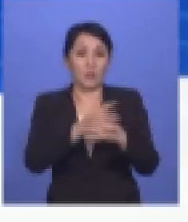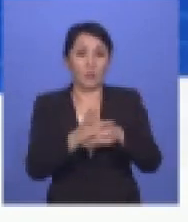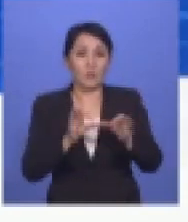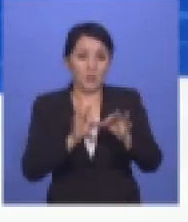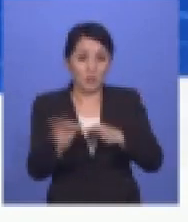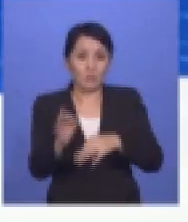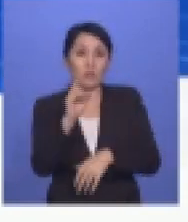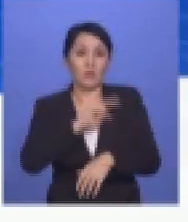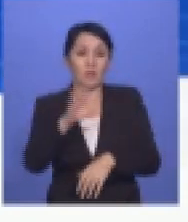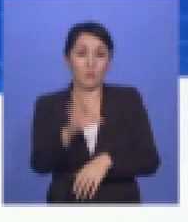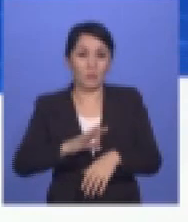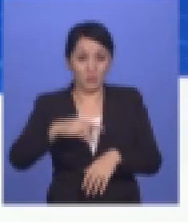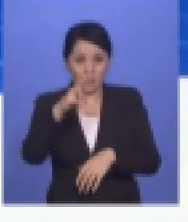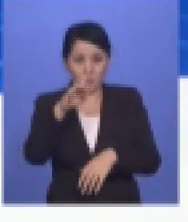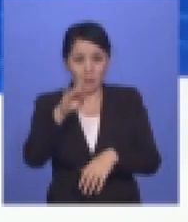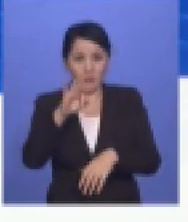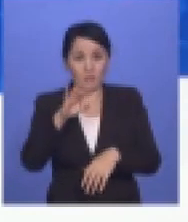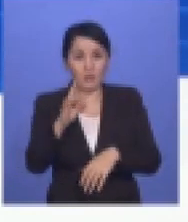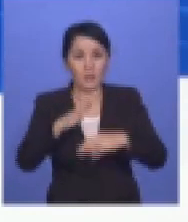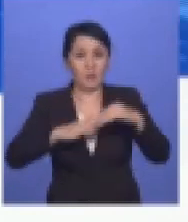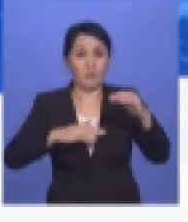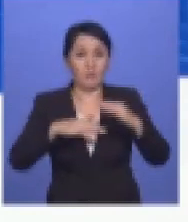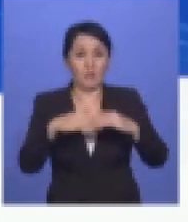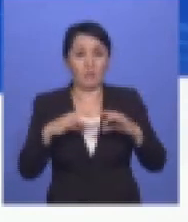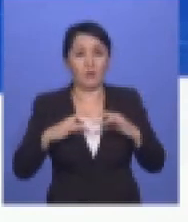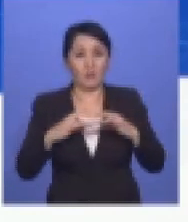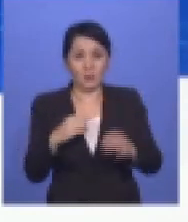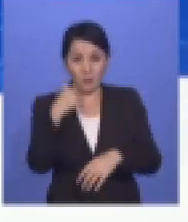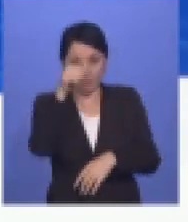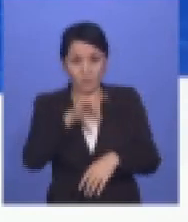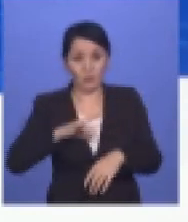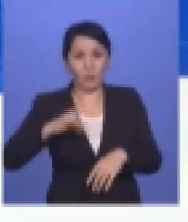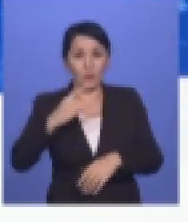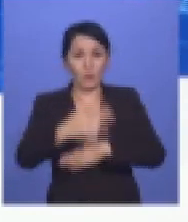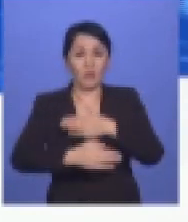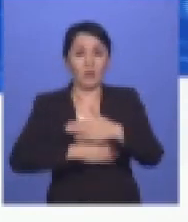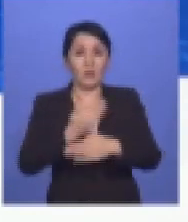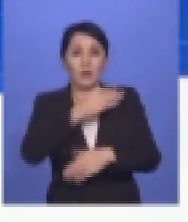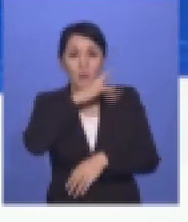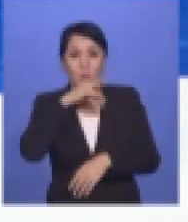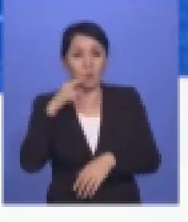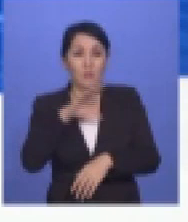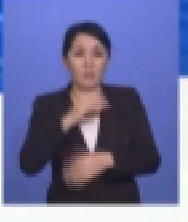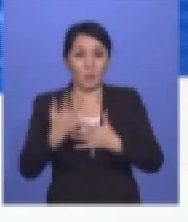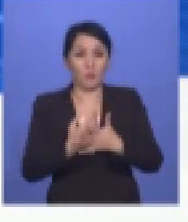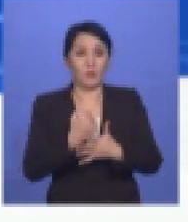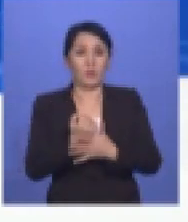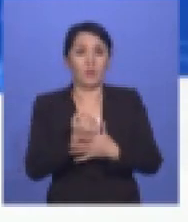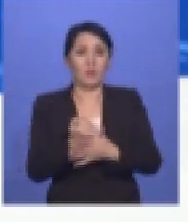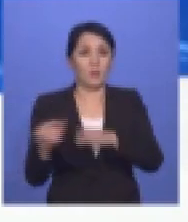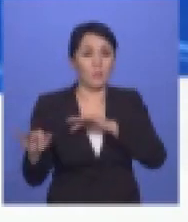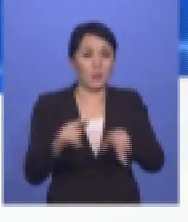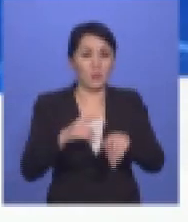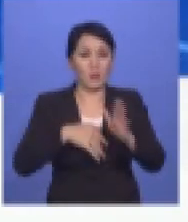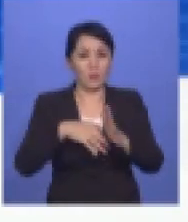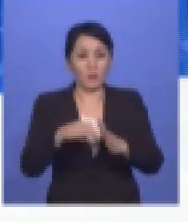аграрийлер мен осы сала жұмысшыларын облыс әкімі Құмар Ақсақалов кәсіби мерекемен құттықтады. Биылда өңір диқандары мол өнім жинады. Осыған орай